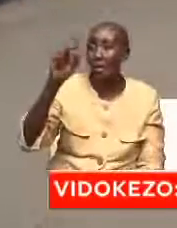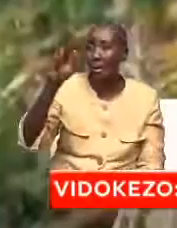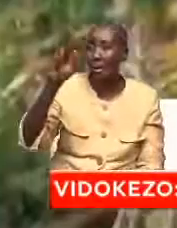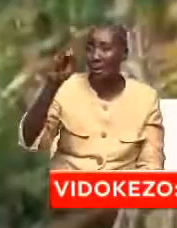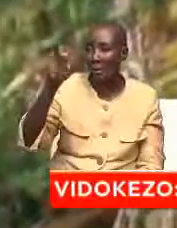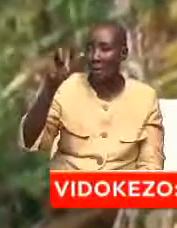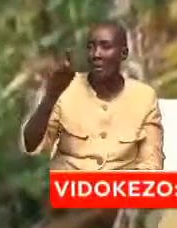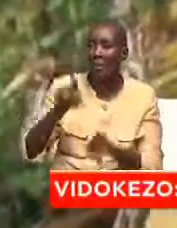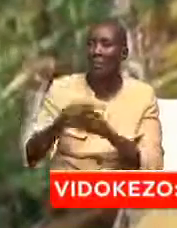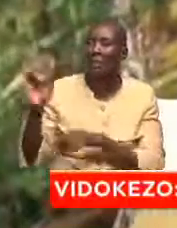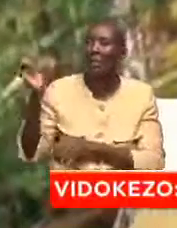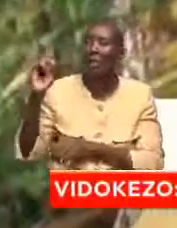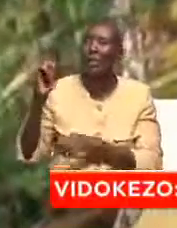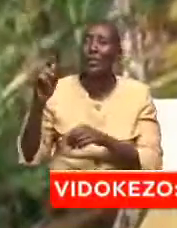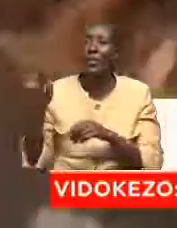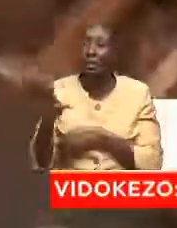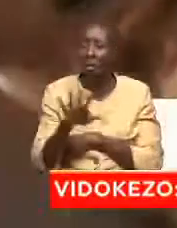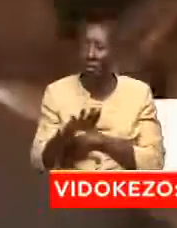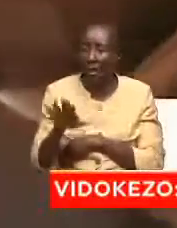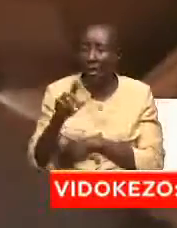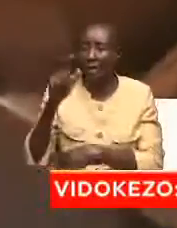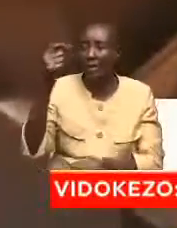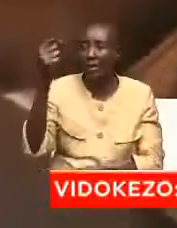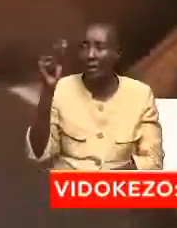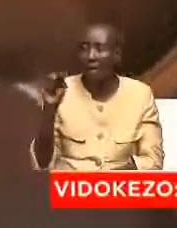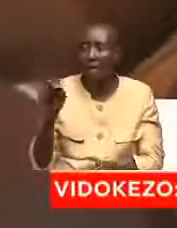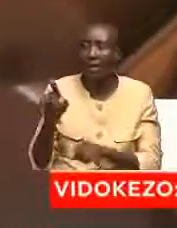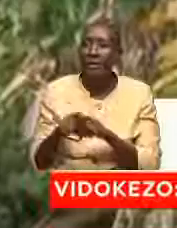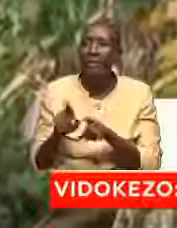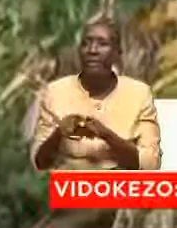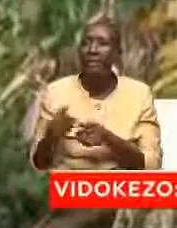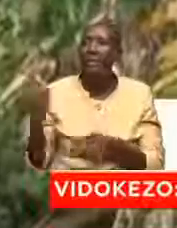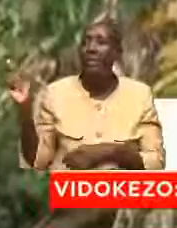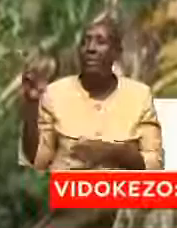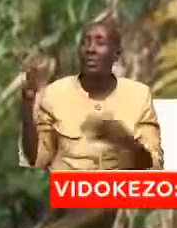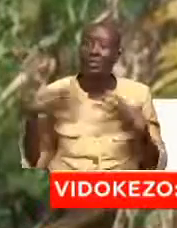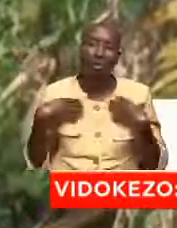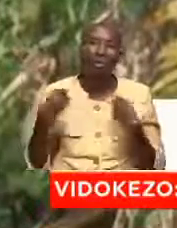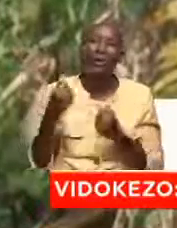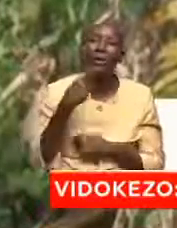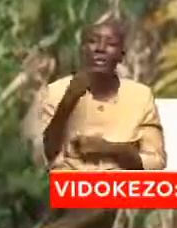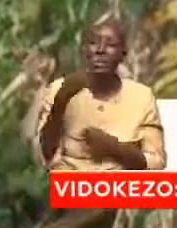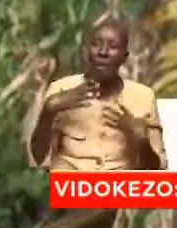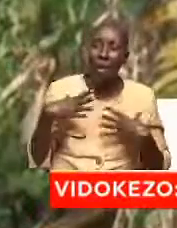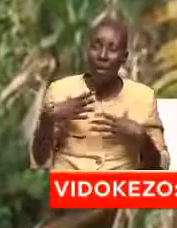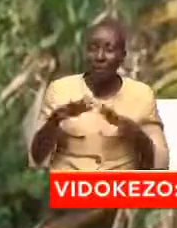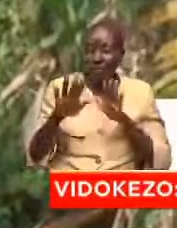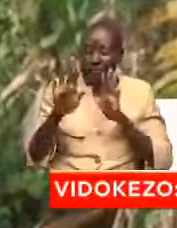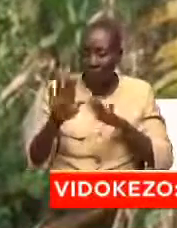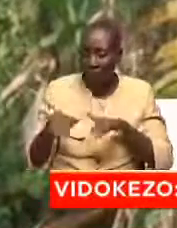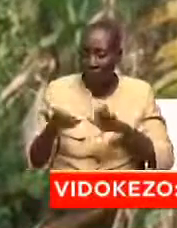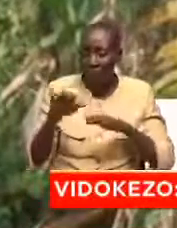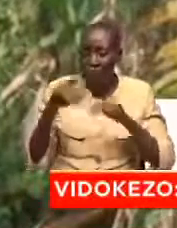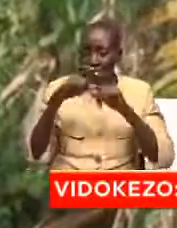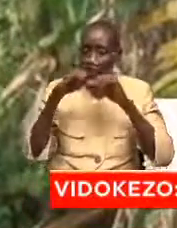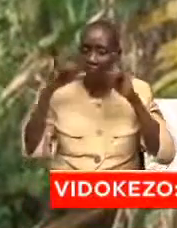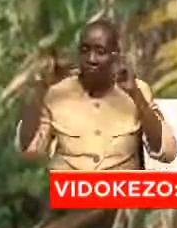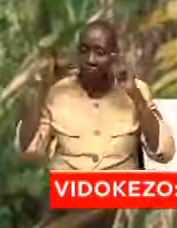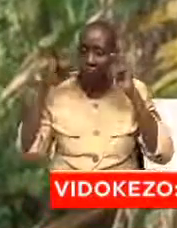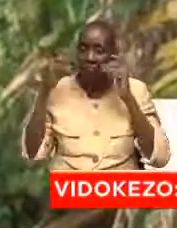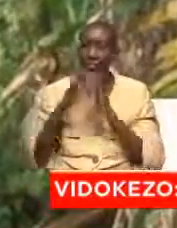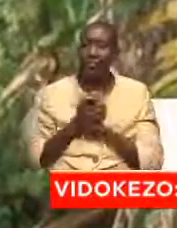Nzoia. Vile waziri wa afya alisema kwamba watu waanze kutengeneza hizi masks, tuliweza